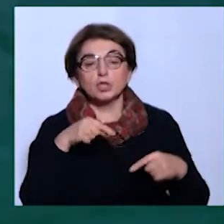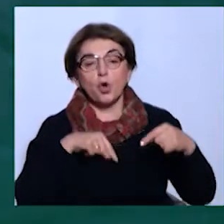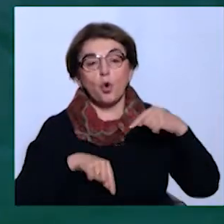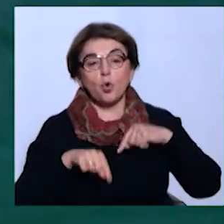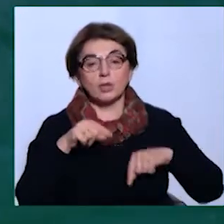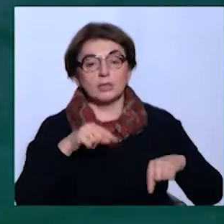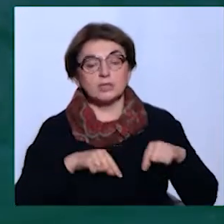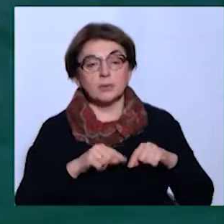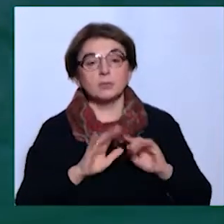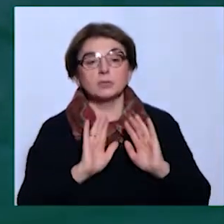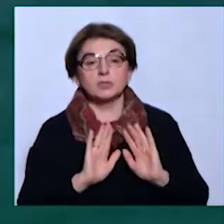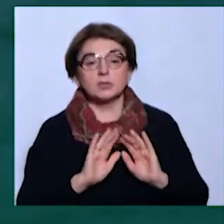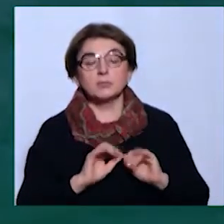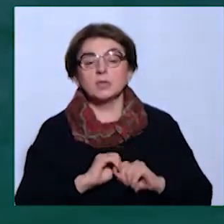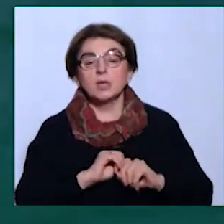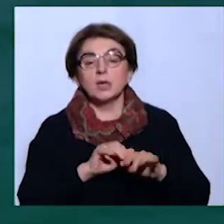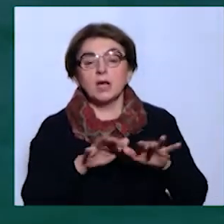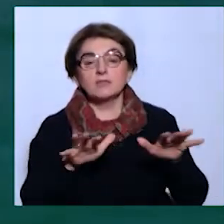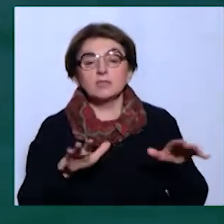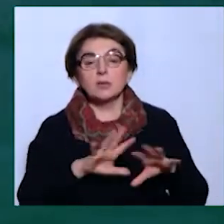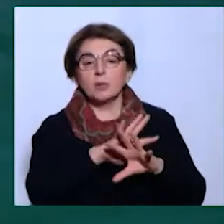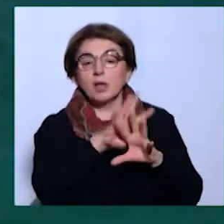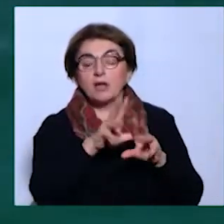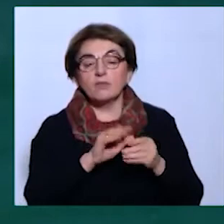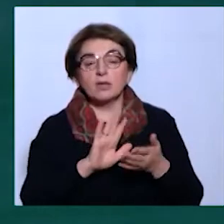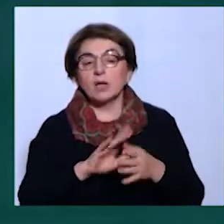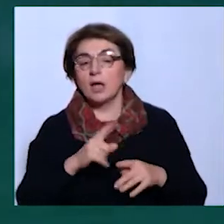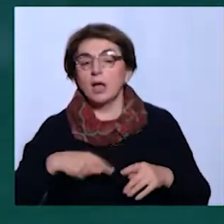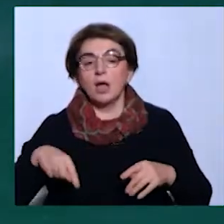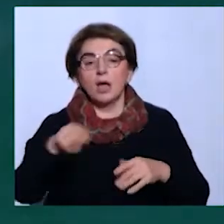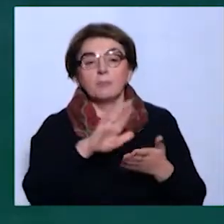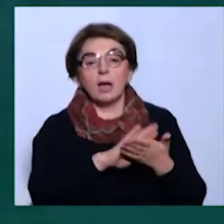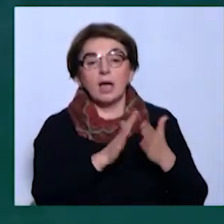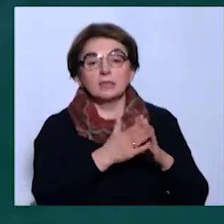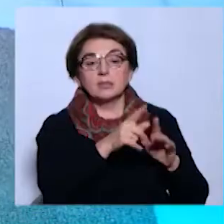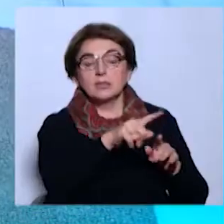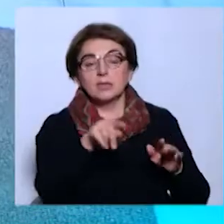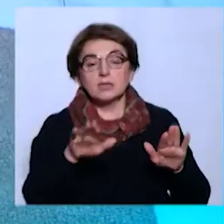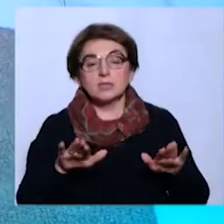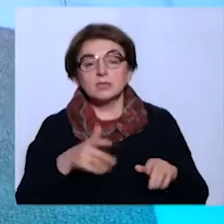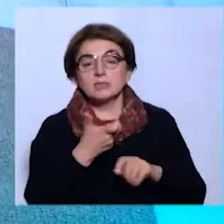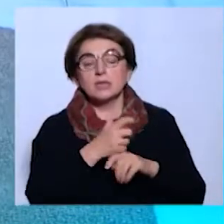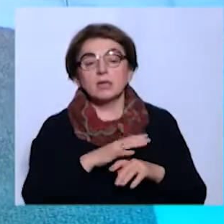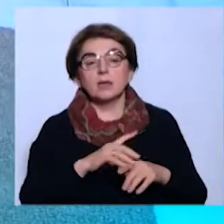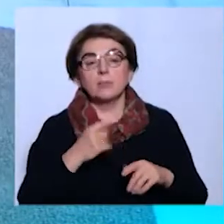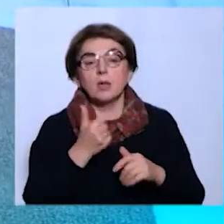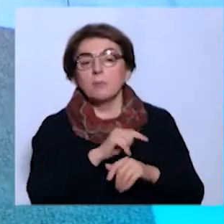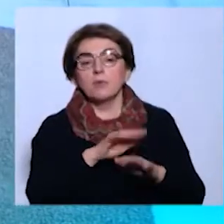ორგანიზმები თითქმის გავრცელებული არის ყველა კლიმატურ სარტყელში და ძალიან ბევრ